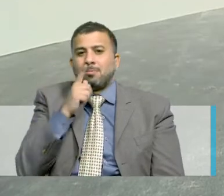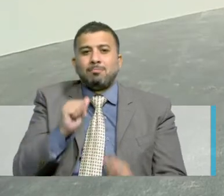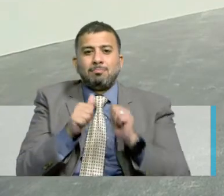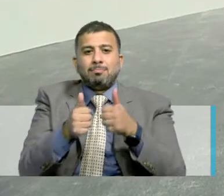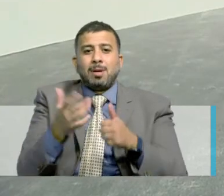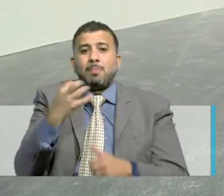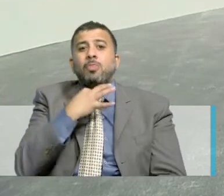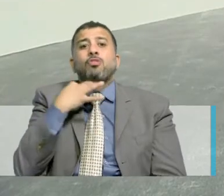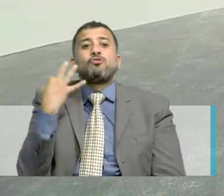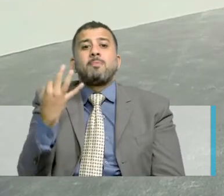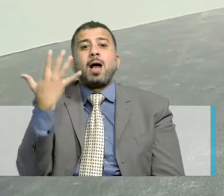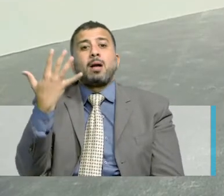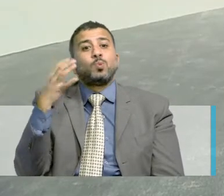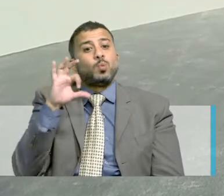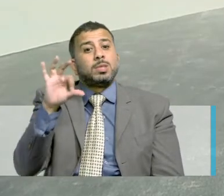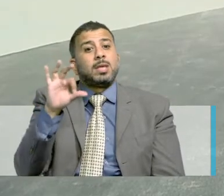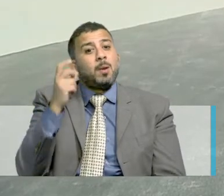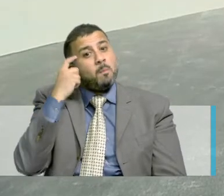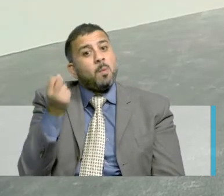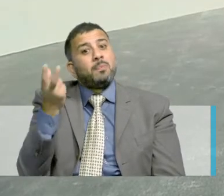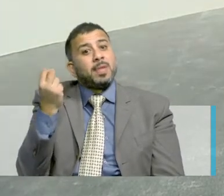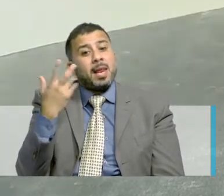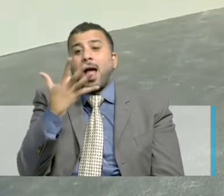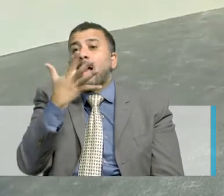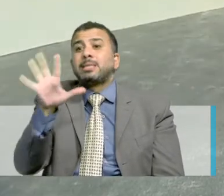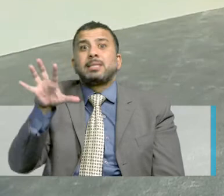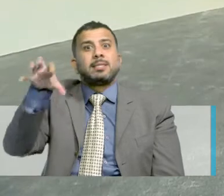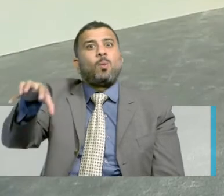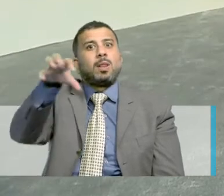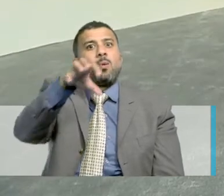بمشاركة 395 مبدعا من 50 دولة.